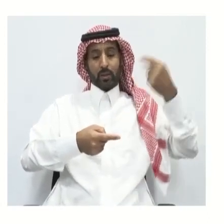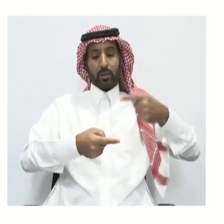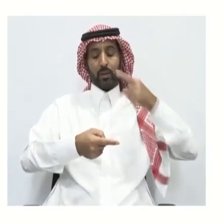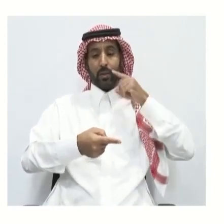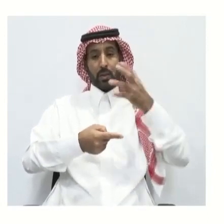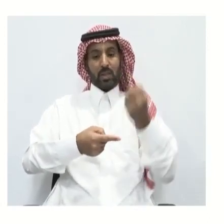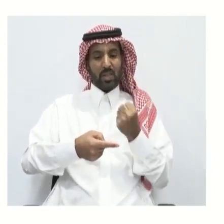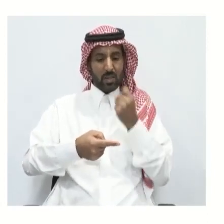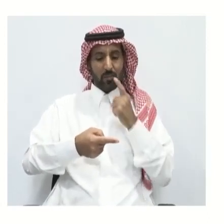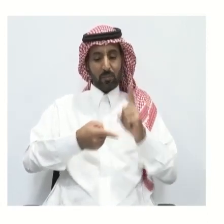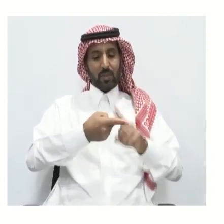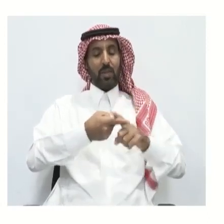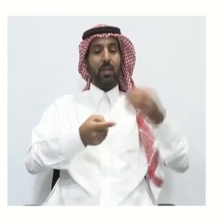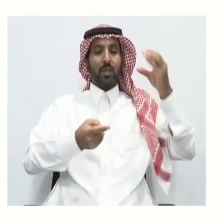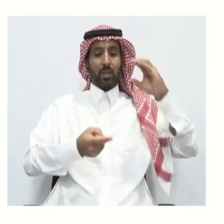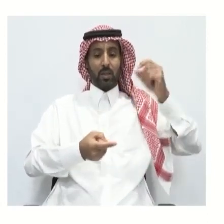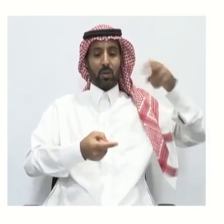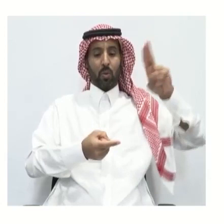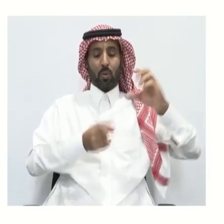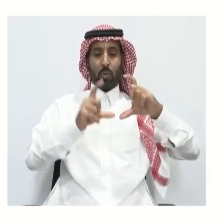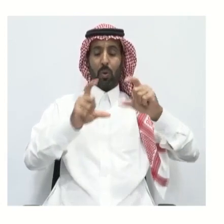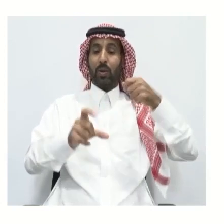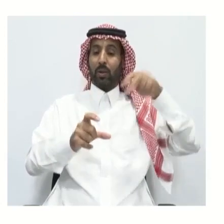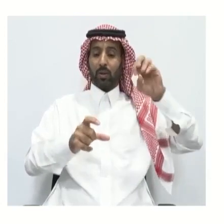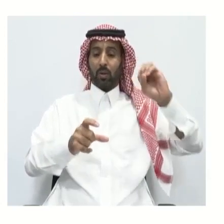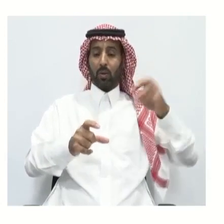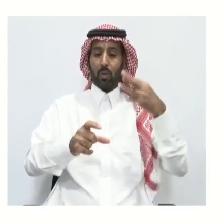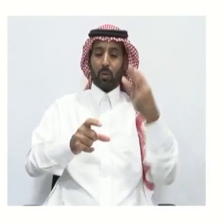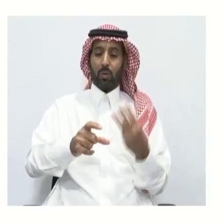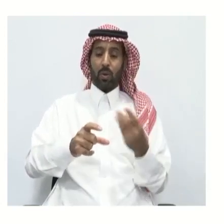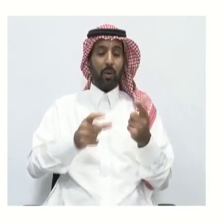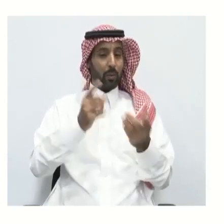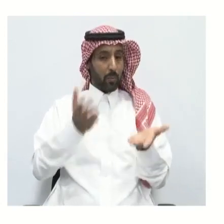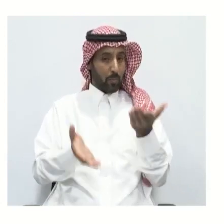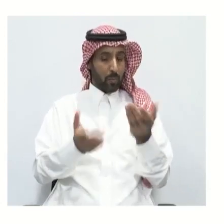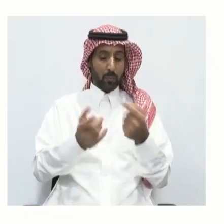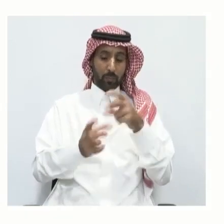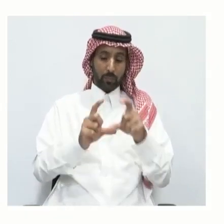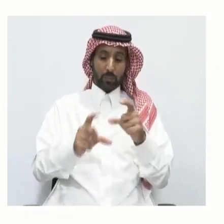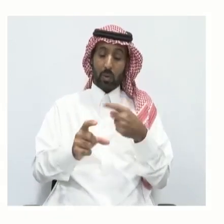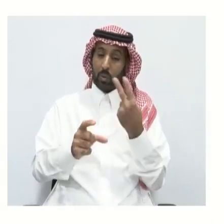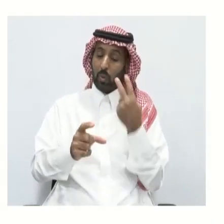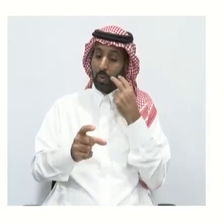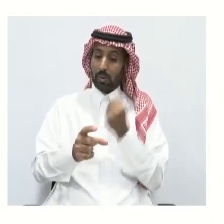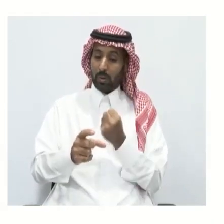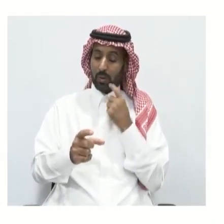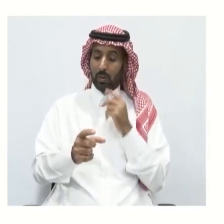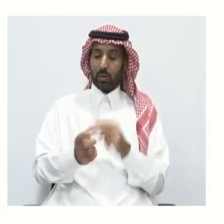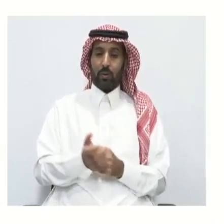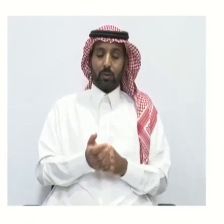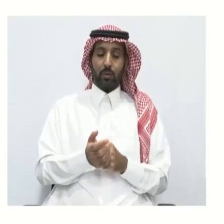محلول نترات النحاس لنرى الان المعادله موزونه ام لا هنا لدي الفضه اثنان